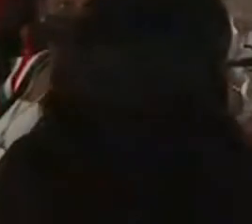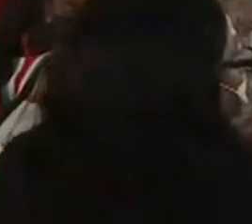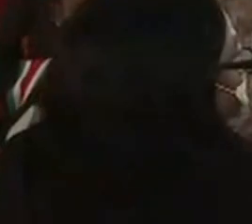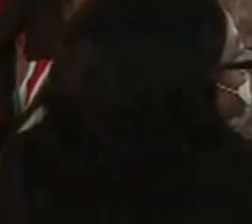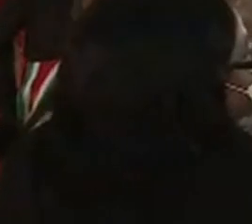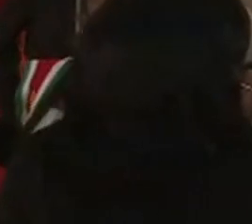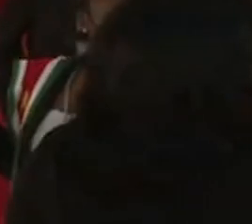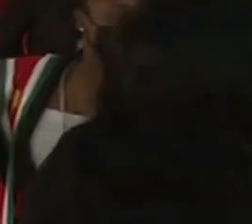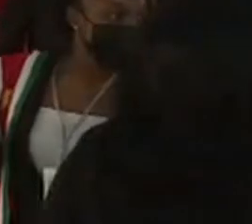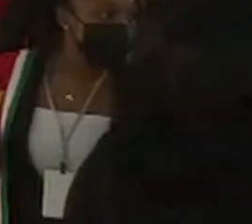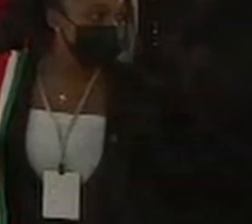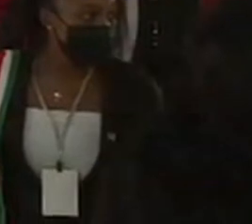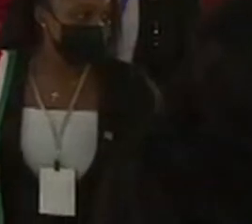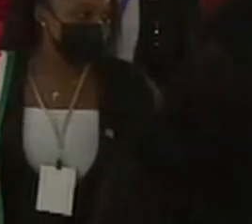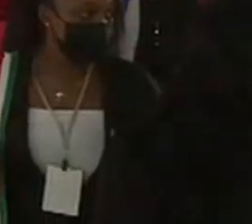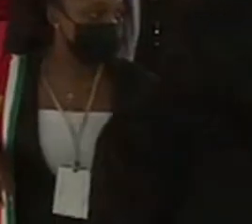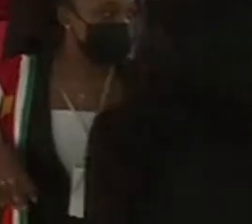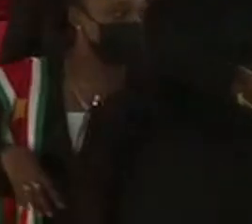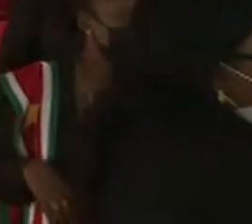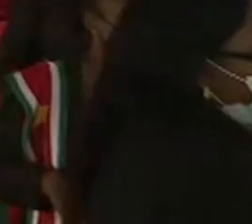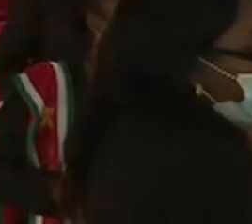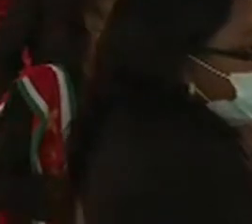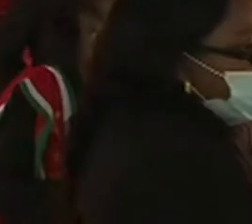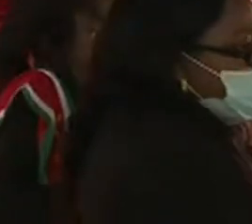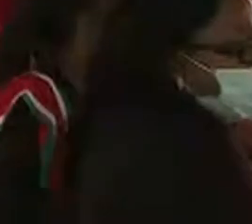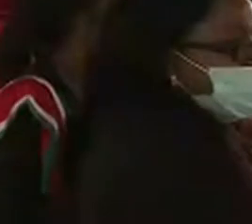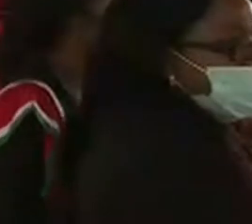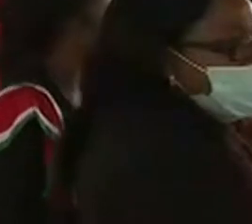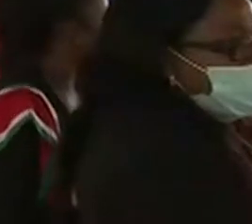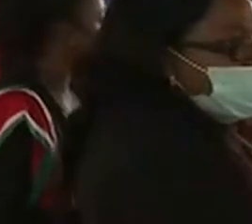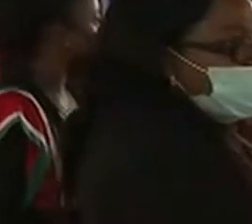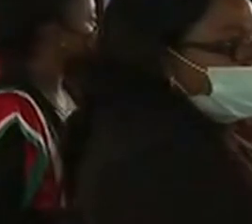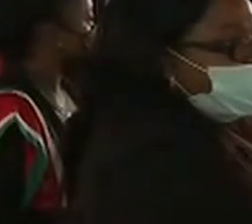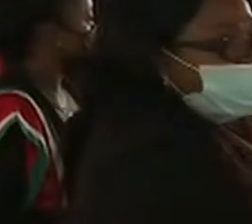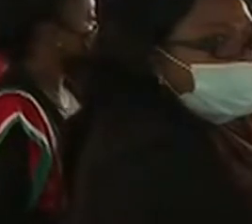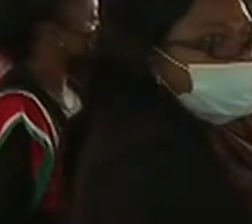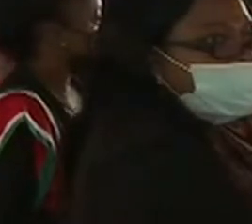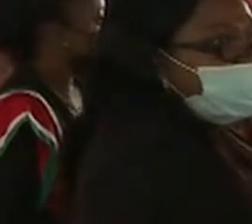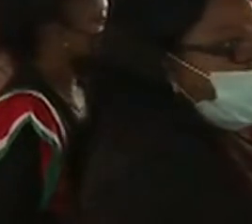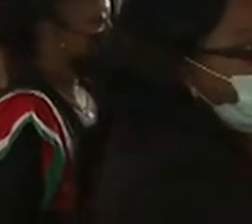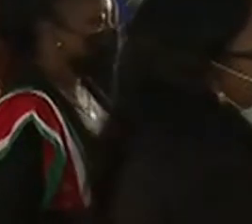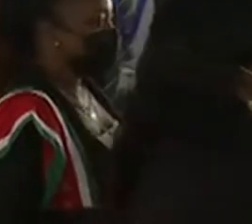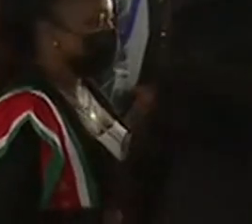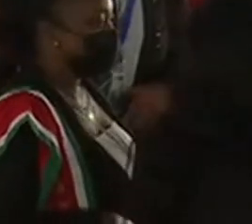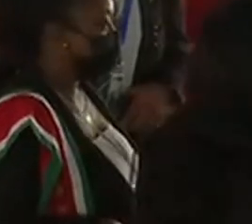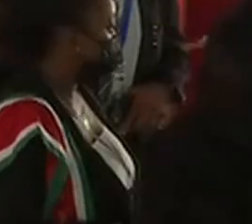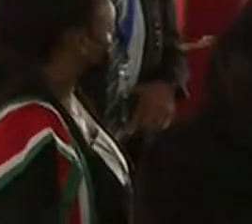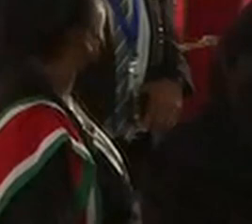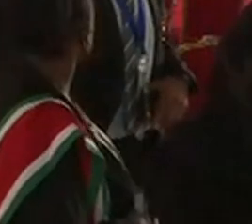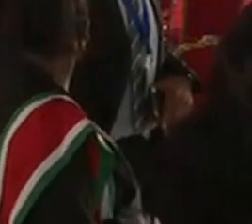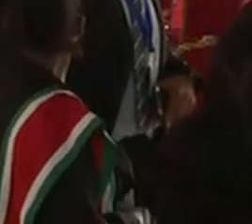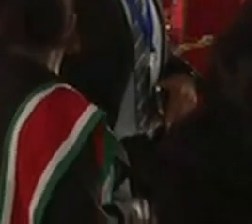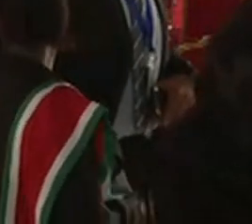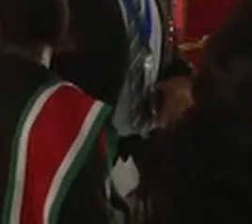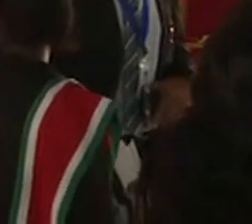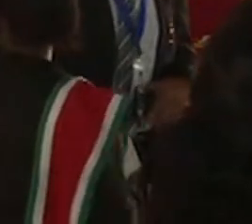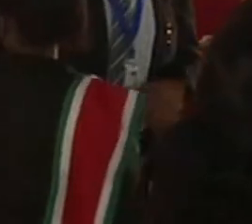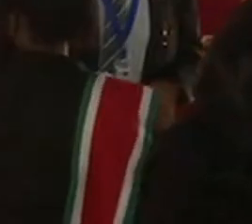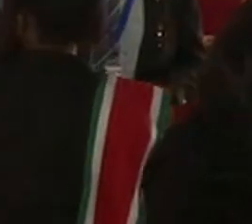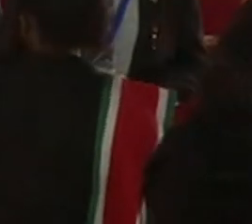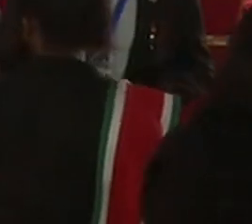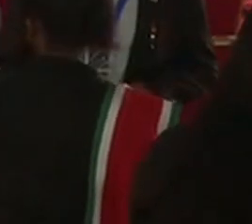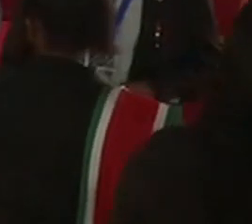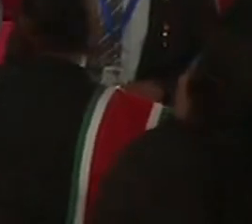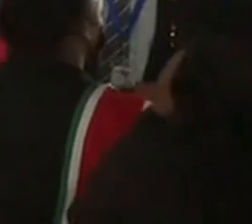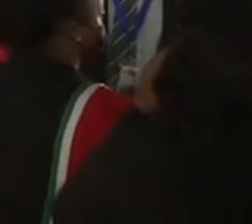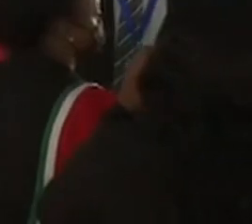inderdaad kunnen ontplooien en de ontplooiingskansen kunnen aangrijpen om voor onszelf, maar ook voor dit land, het beste voor te brengen. Ja. U heeft